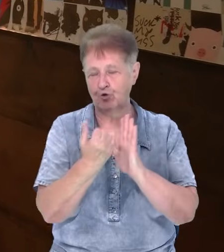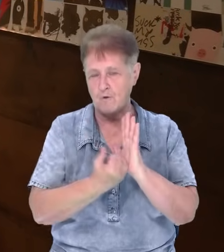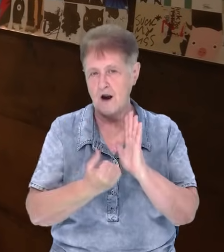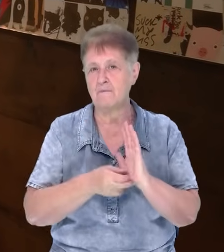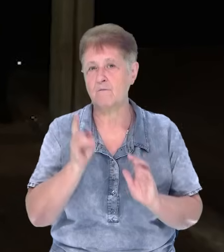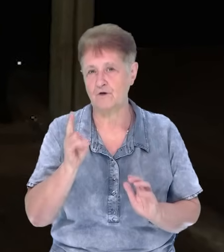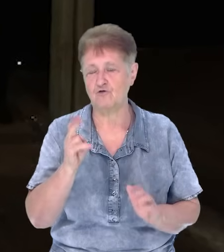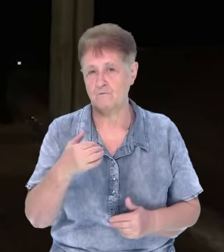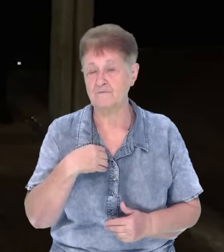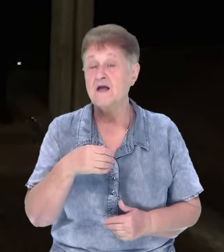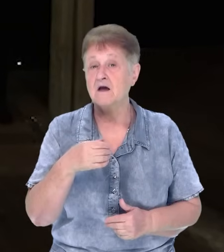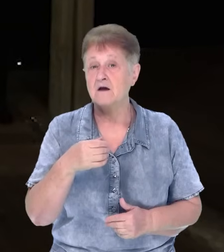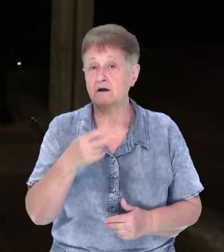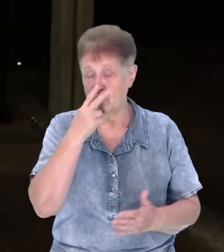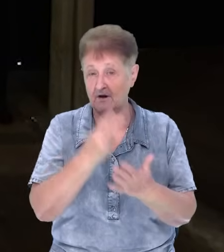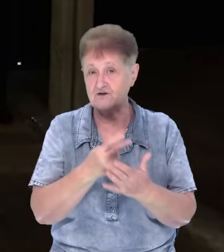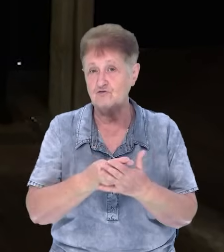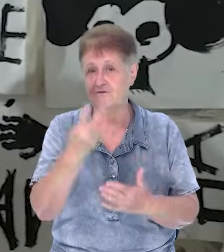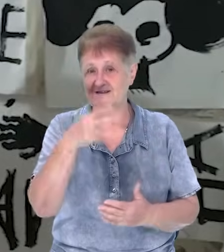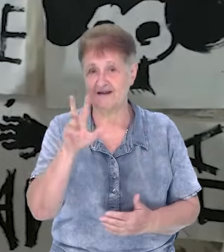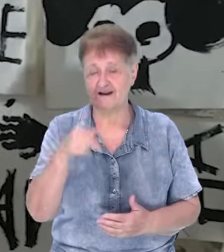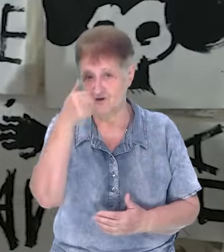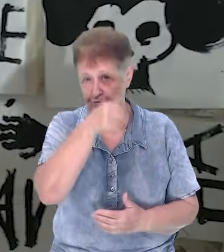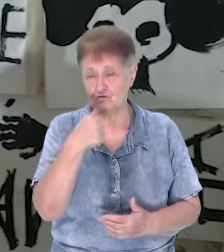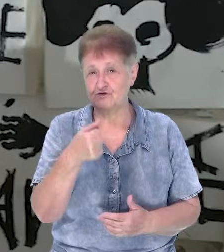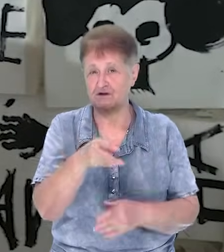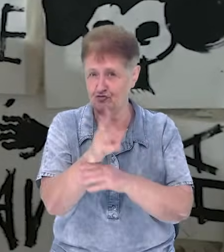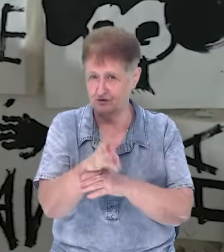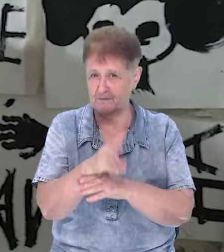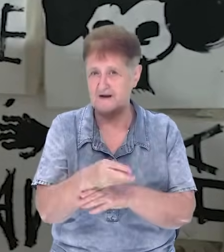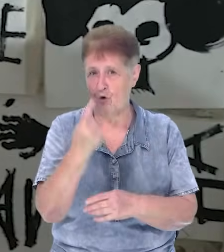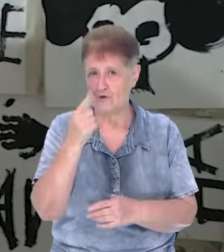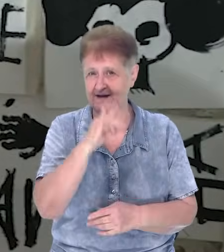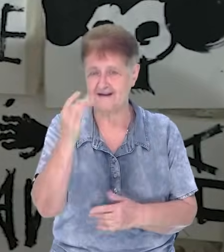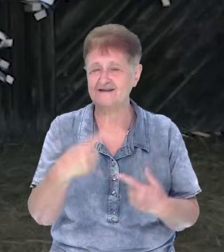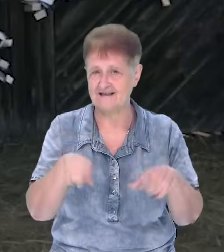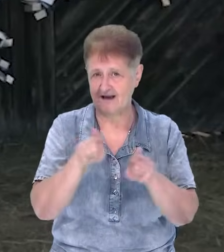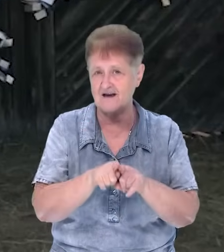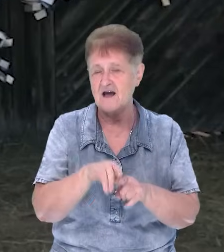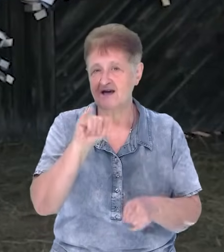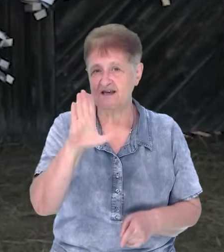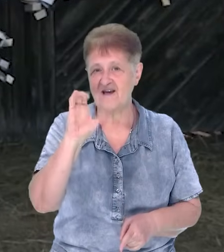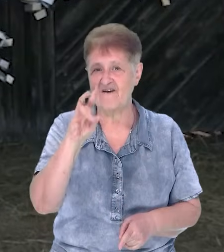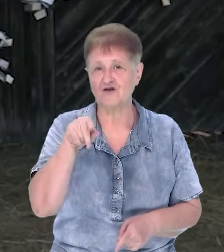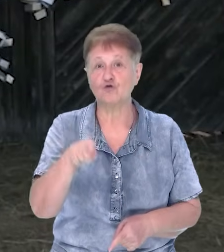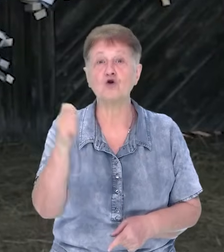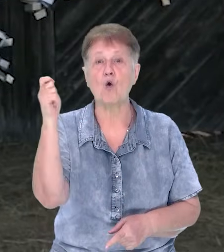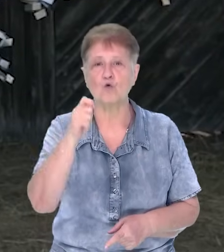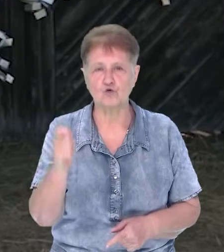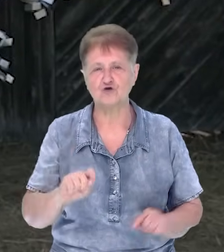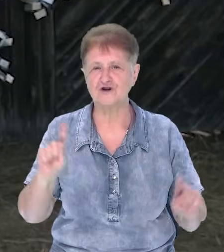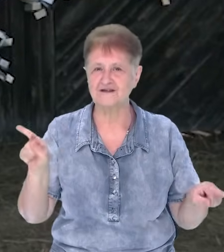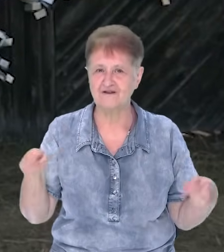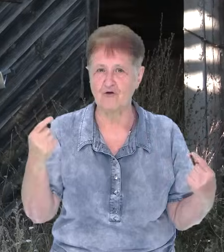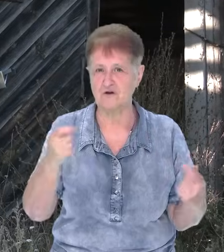ми рухалися далі. У 2021 році команда Суспільного знімала один з таких івентів. Тоді художник Олексій Сай